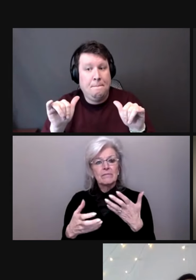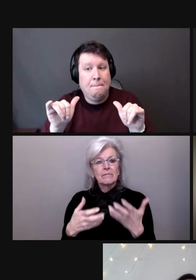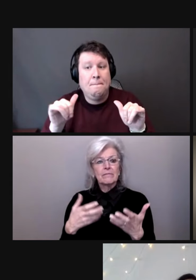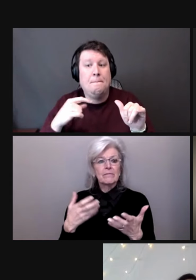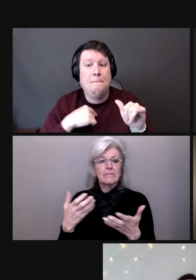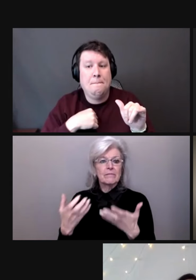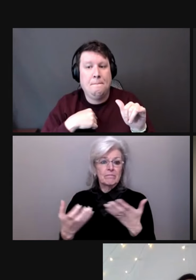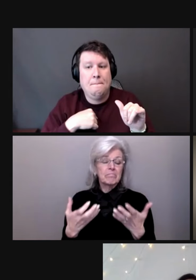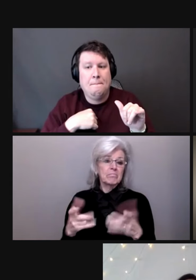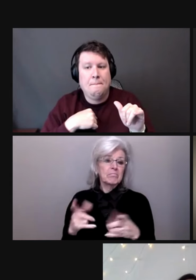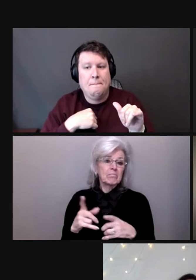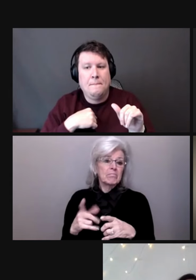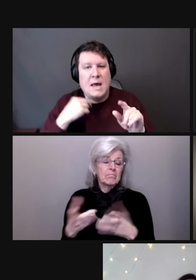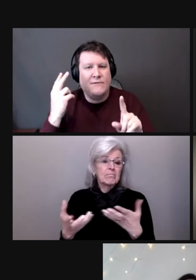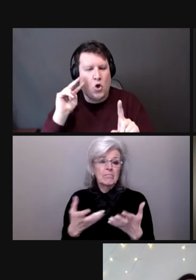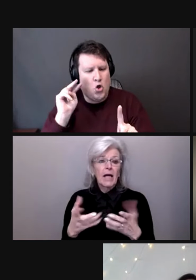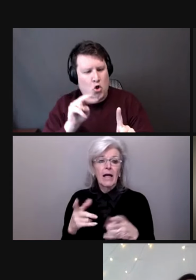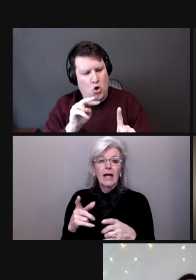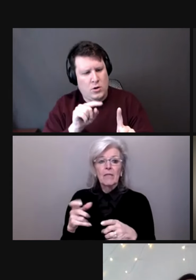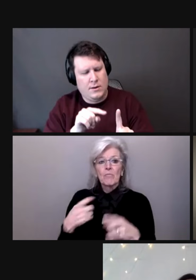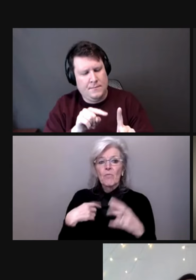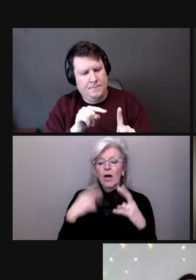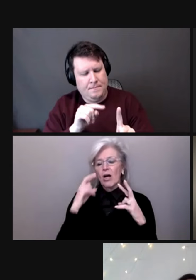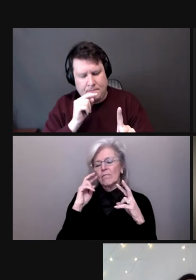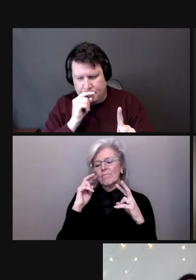en même temps, je vois ça